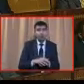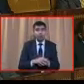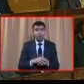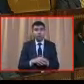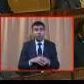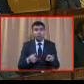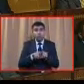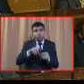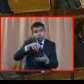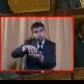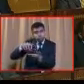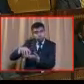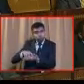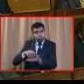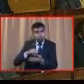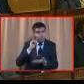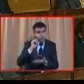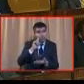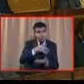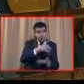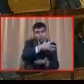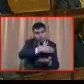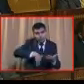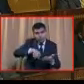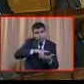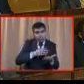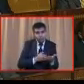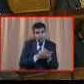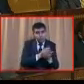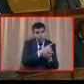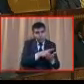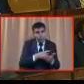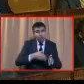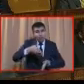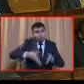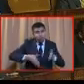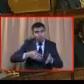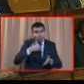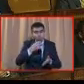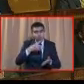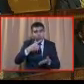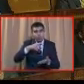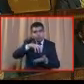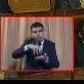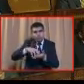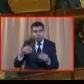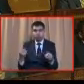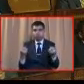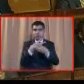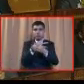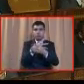وجامعة فليغير عبر واحة أيت منصور، وما أروعها من واحة.